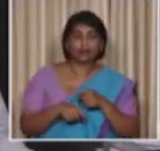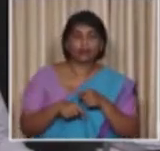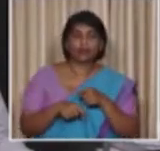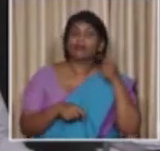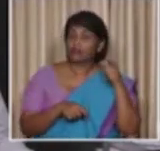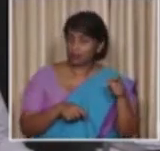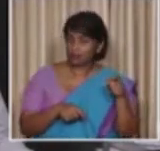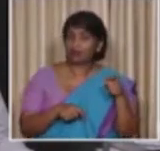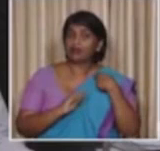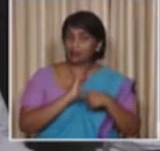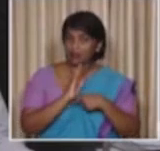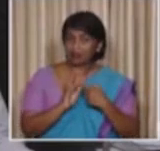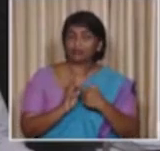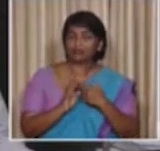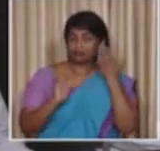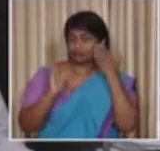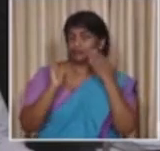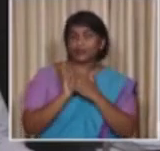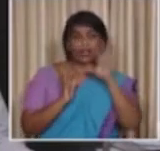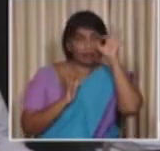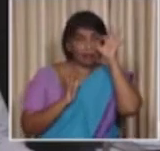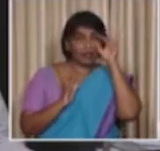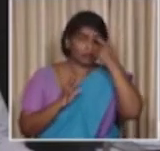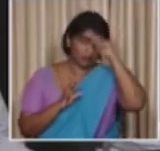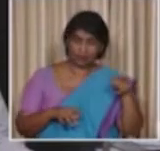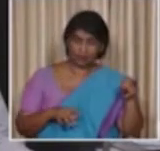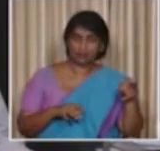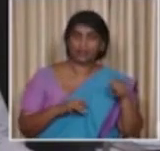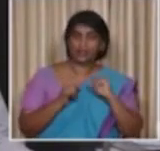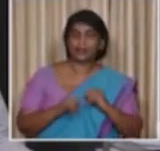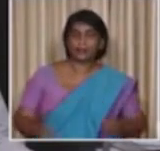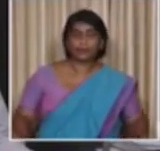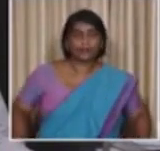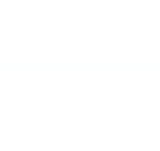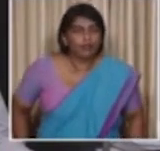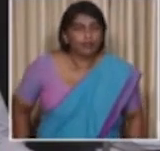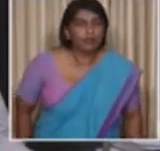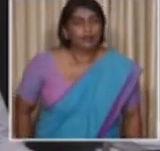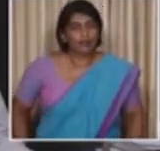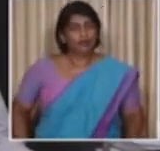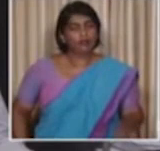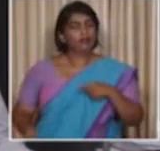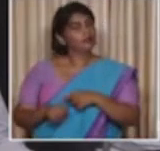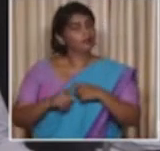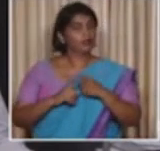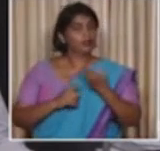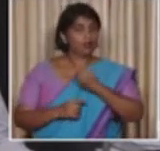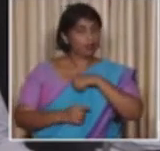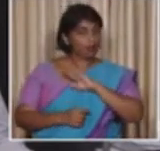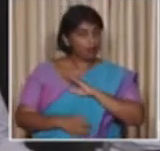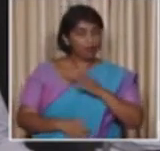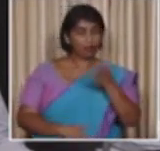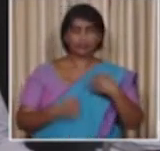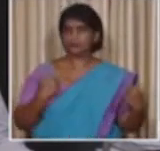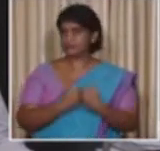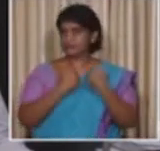එතුමා මේ රටේ හිටපු දාර්ශනිකයෙක් SWRD බණ්ඩාරනායක මහත්තයා. එතුමා ඇයි එහෙම කළේ? ඒ මොකද මහා සංග්‍රහත්නේ එක්ක